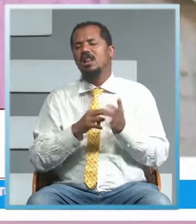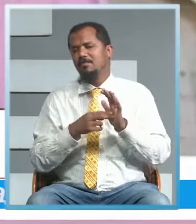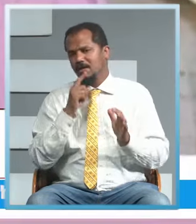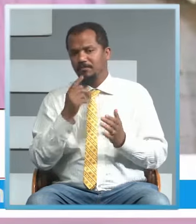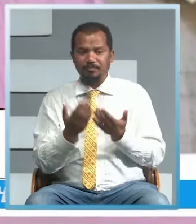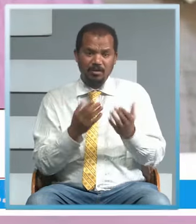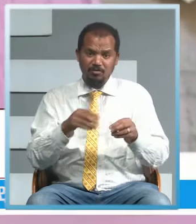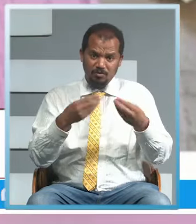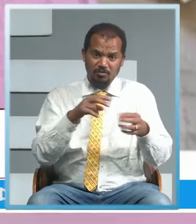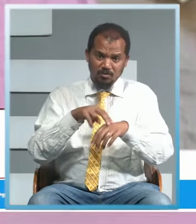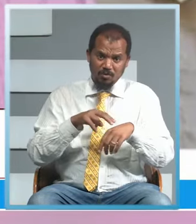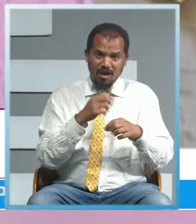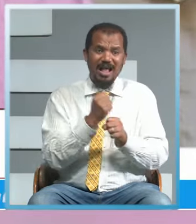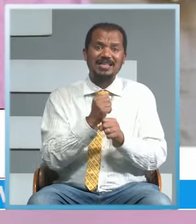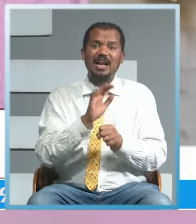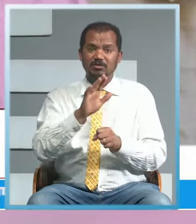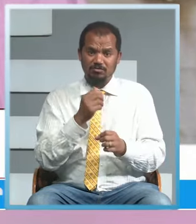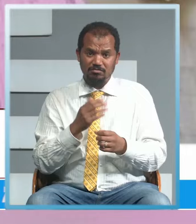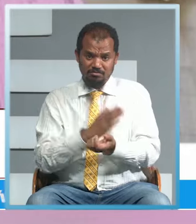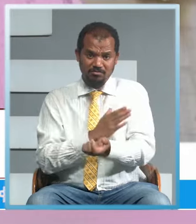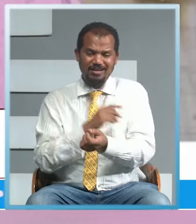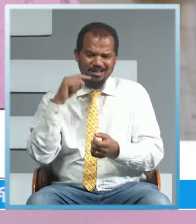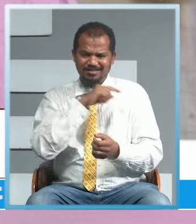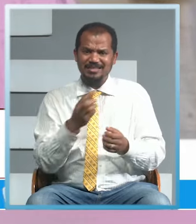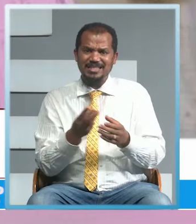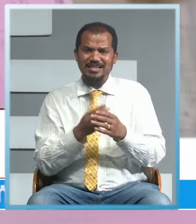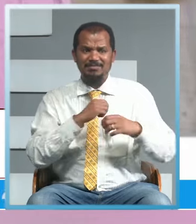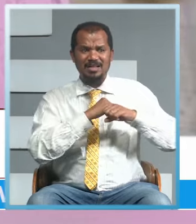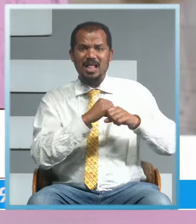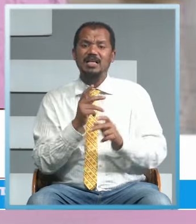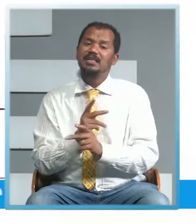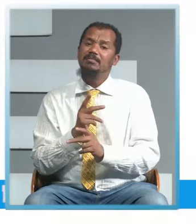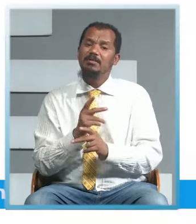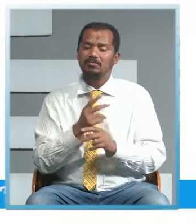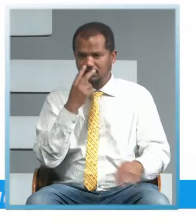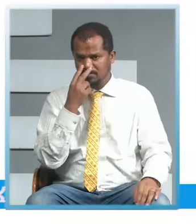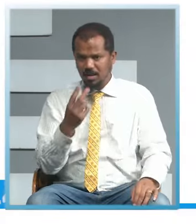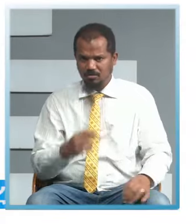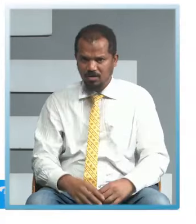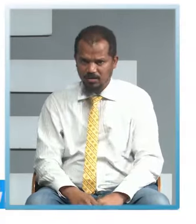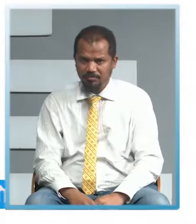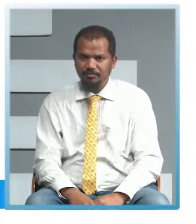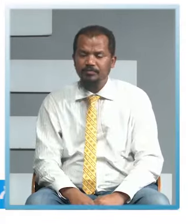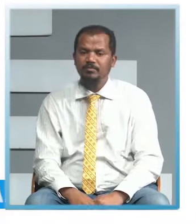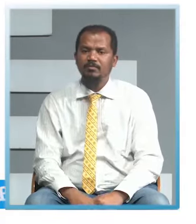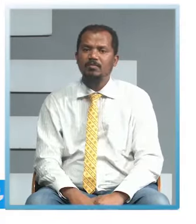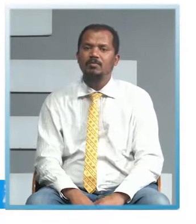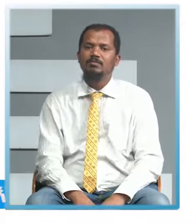ማለት ነው። አገልግሎቱን የሚሰጡ ተቋማት አሰራራቸውን በማሻሻል ሐሰተኛ ሰነድን መከላከል እንደሚጠበቅባቸውም ተመላክቷል።